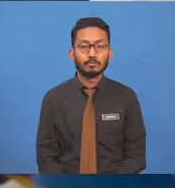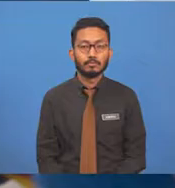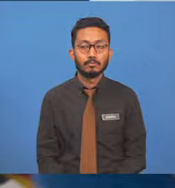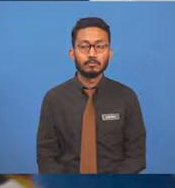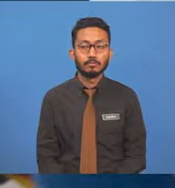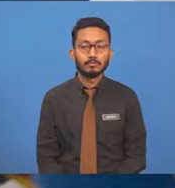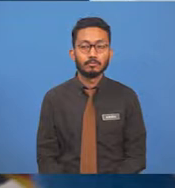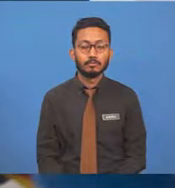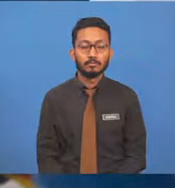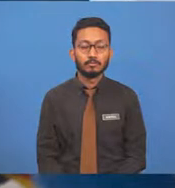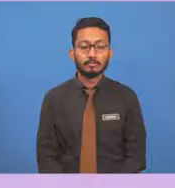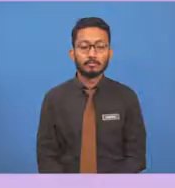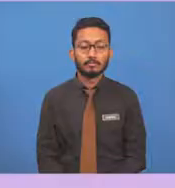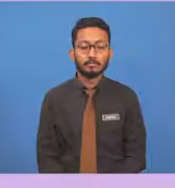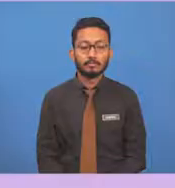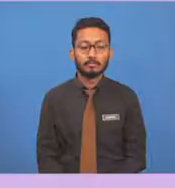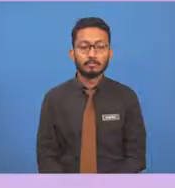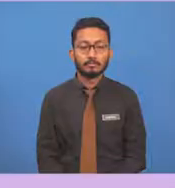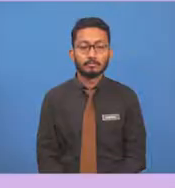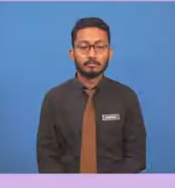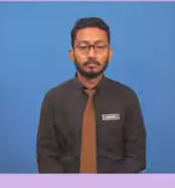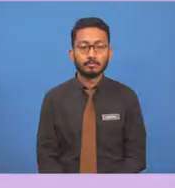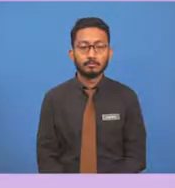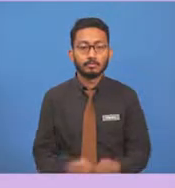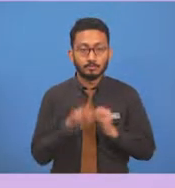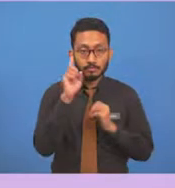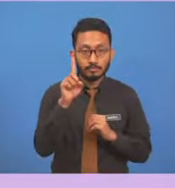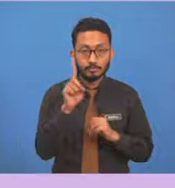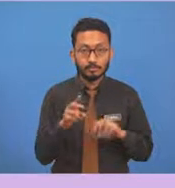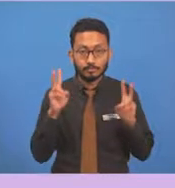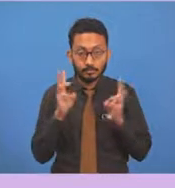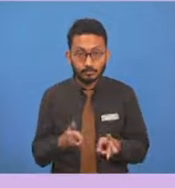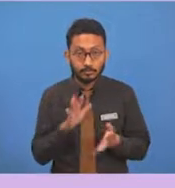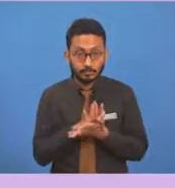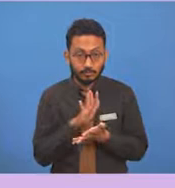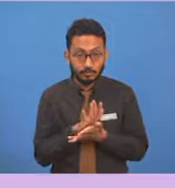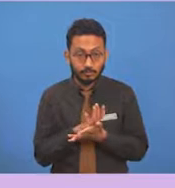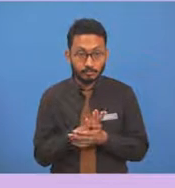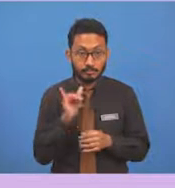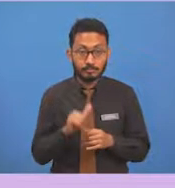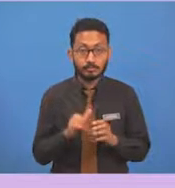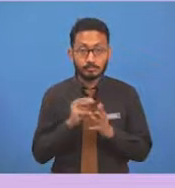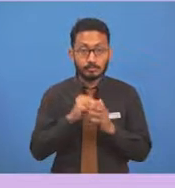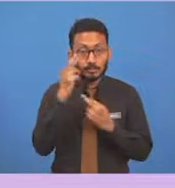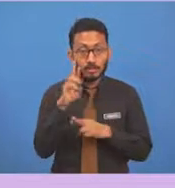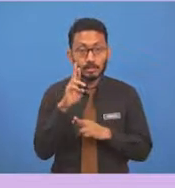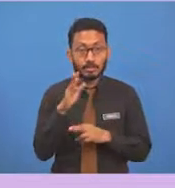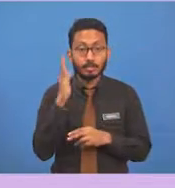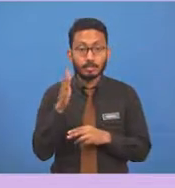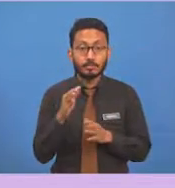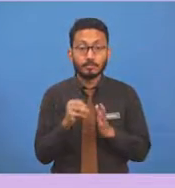Kita lihat jawapannya sekarang. 1. Warga sekolah yang saling menghormati